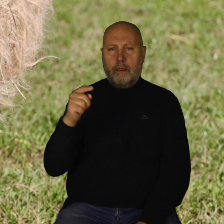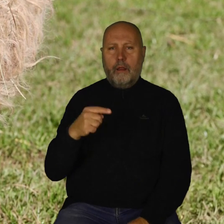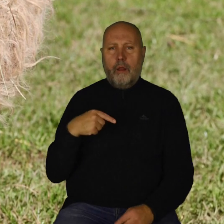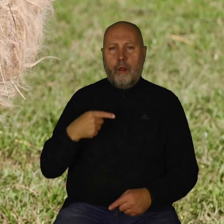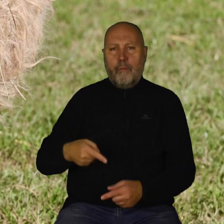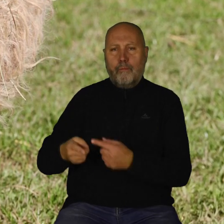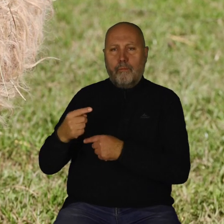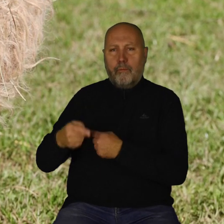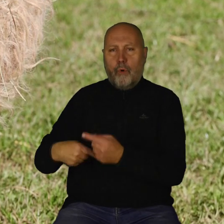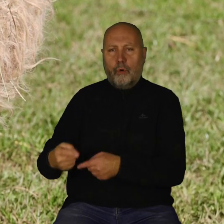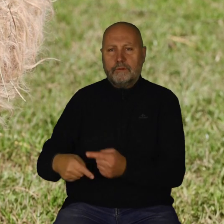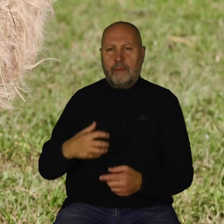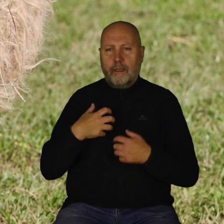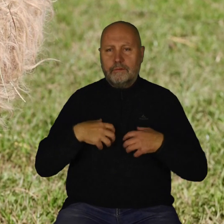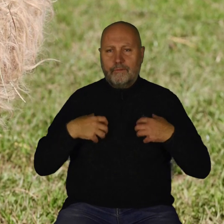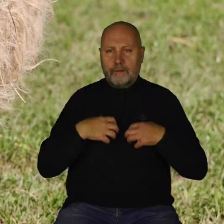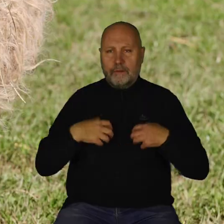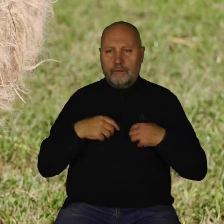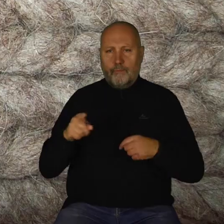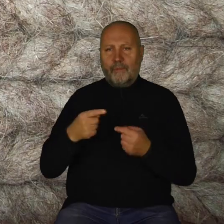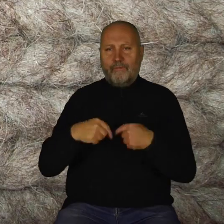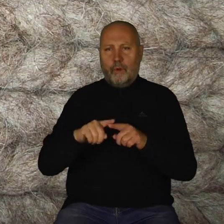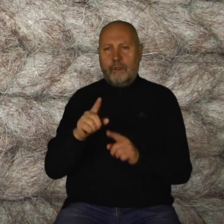zwierzęce wye